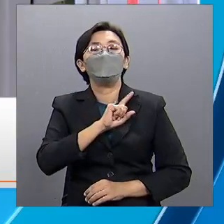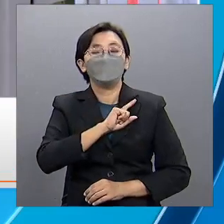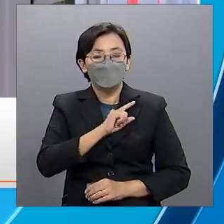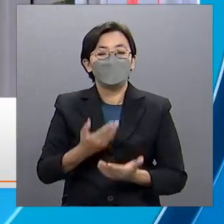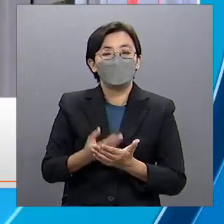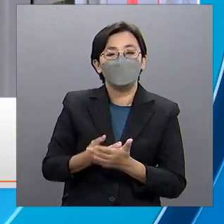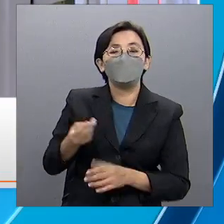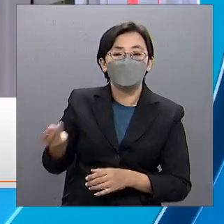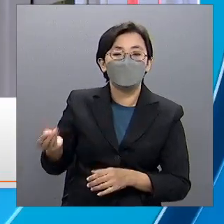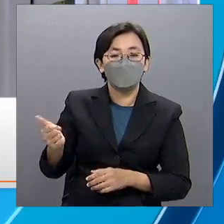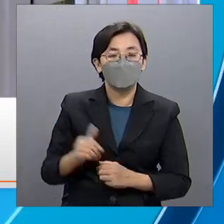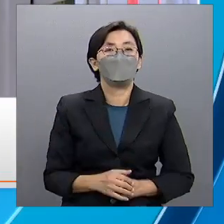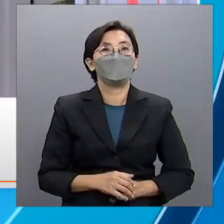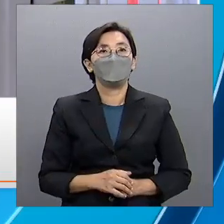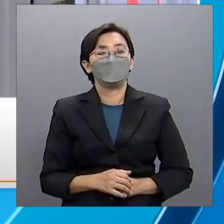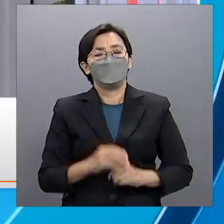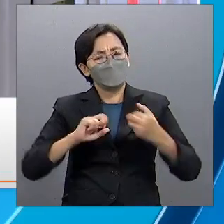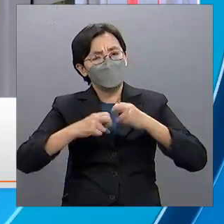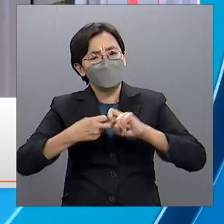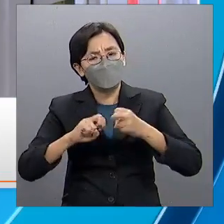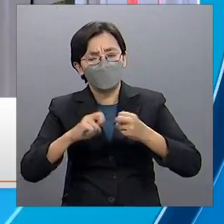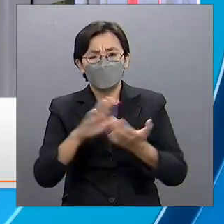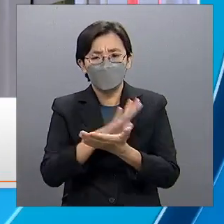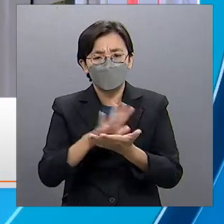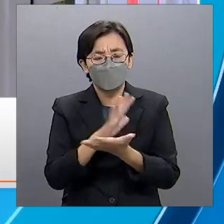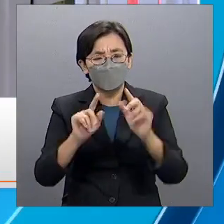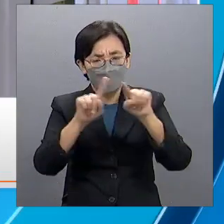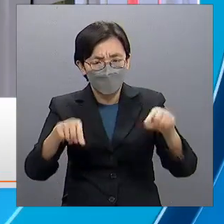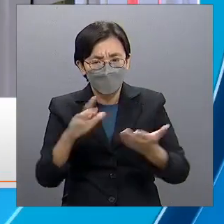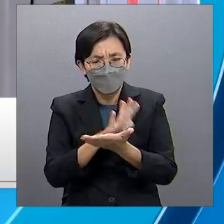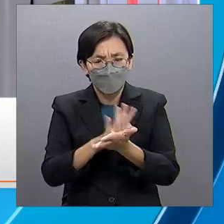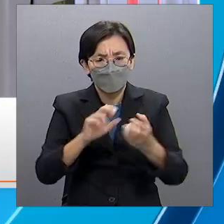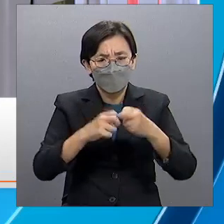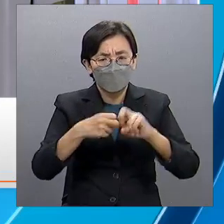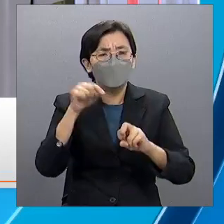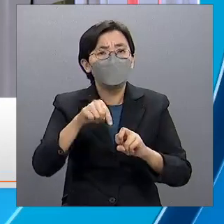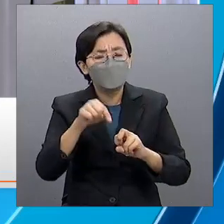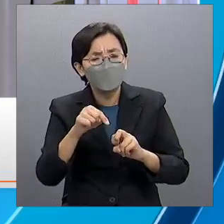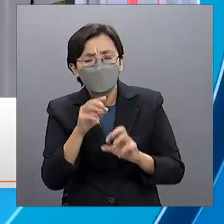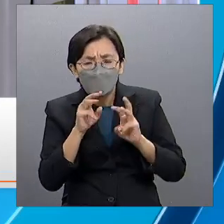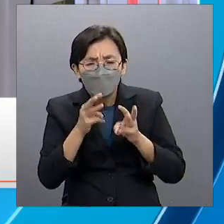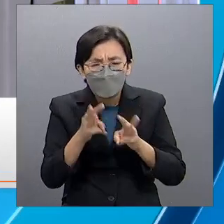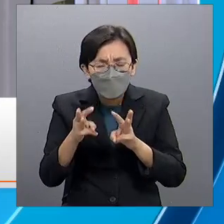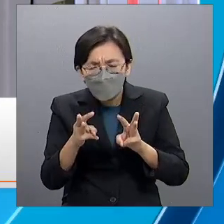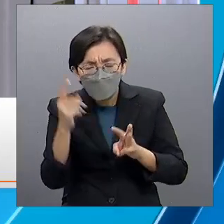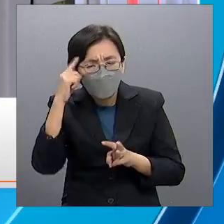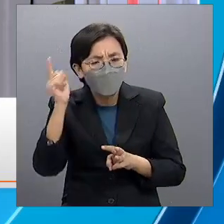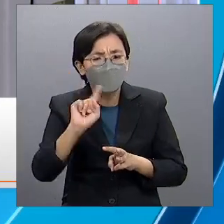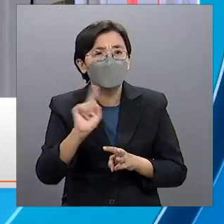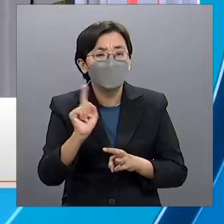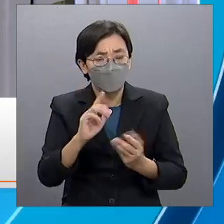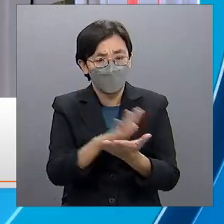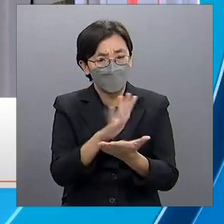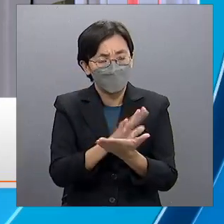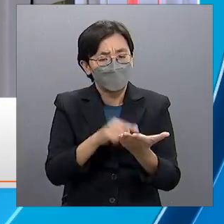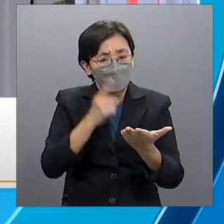ทีนี้พอมันมีเรื่องราวของเอกสารแบบนี้ขึ้นมาเนี่ยจริงๆแล้วจะมีวิธีสังเกตได้ไหมครับว่าเอกสารที่เป็นเอกสารที่ได้รับจากสรรพาก